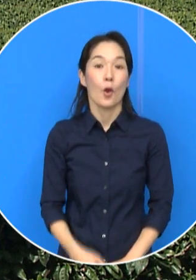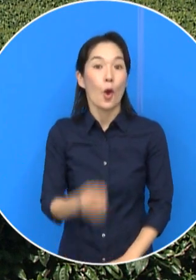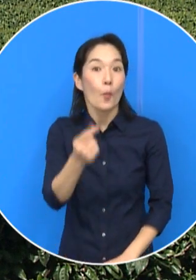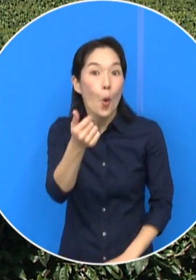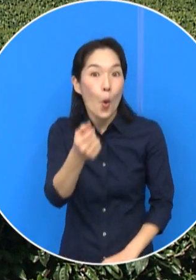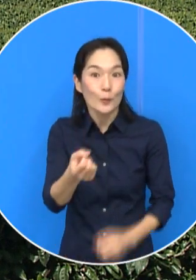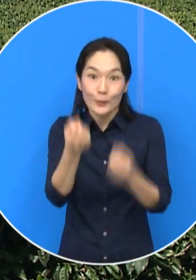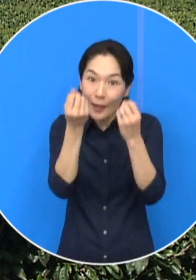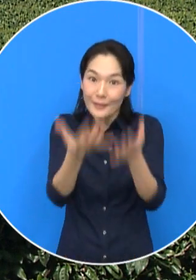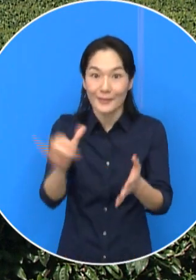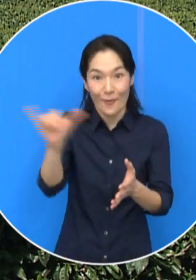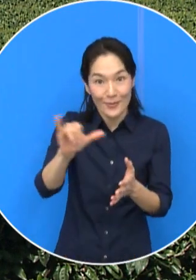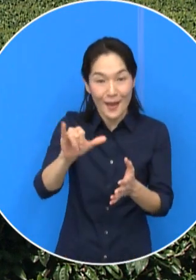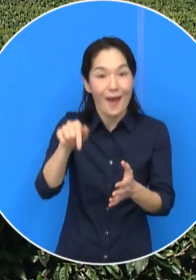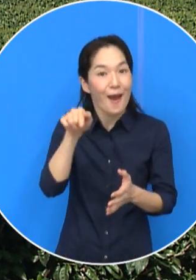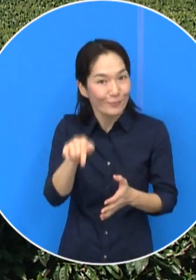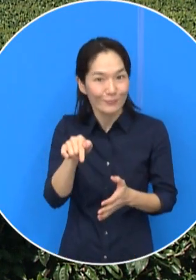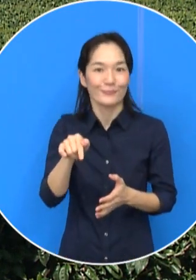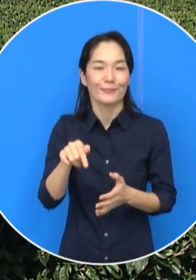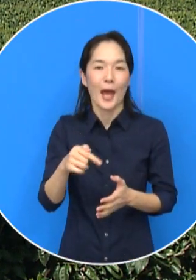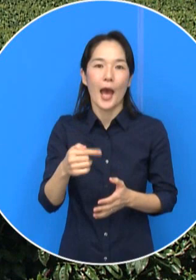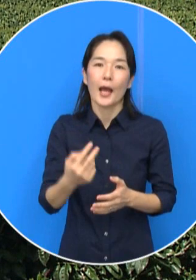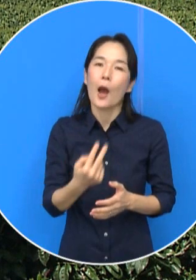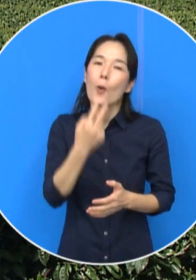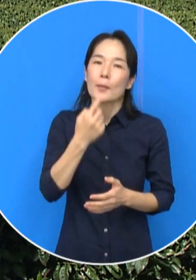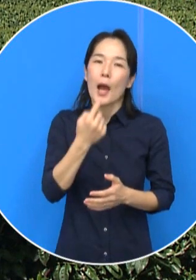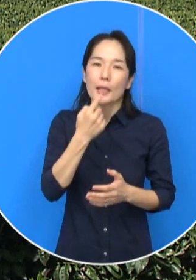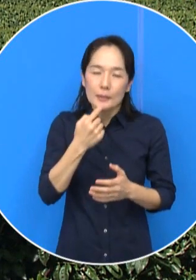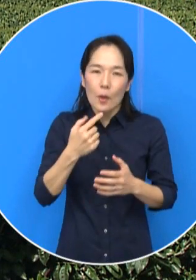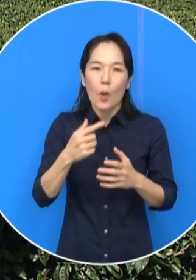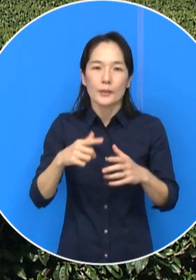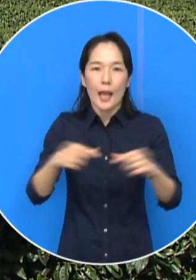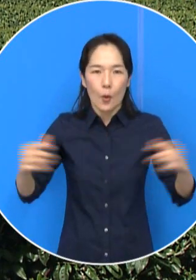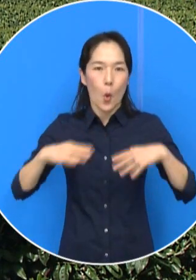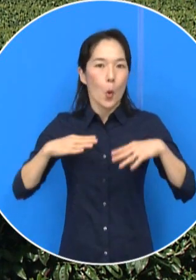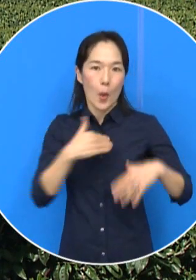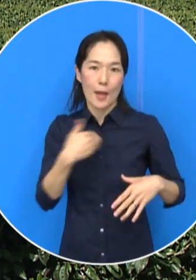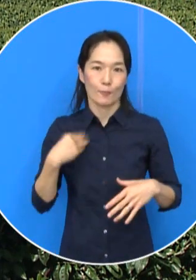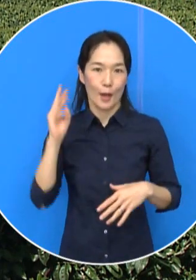もうすぐ新茶の季節です。香りも味も全国に誇れる鹿